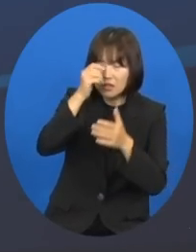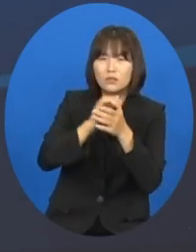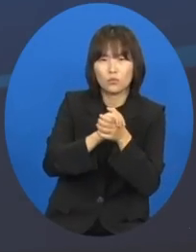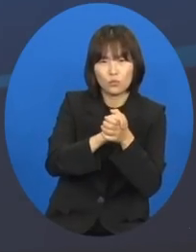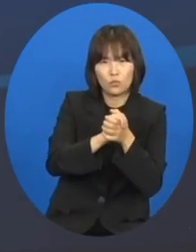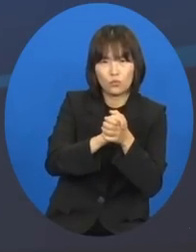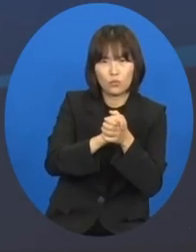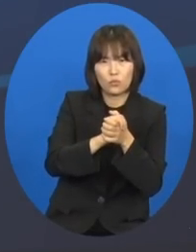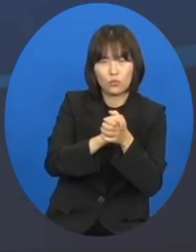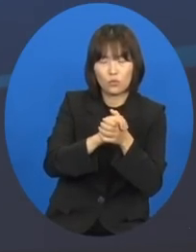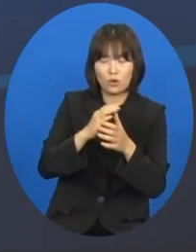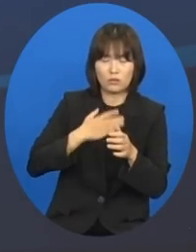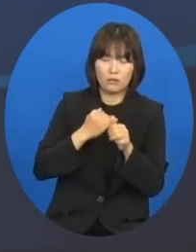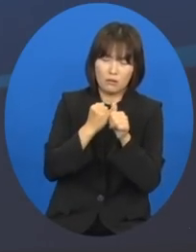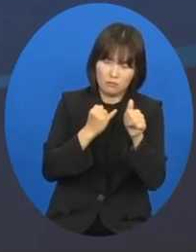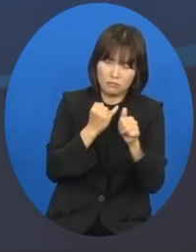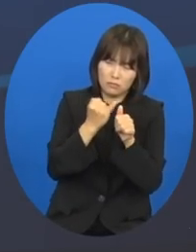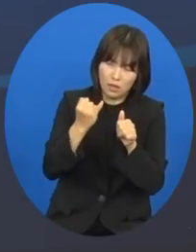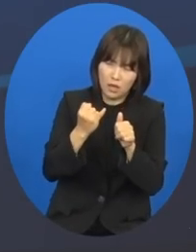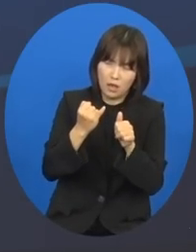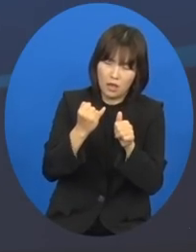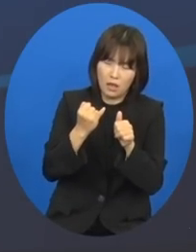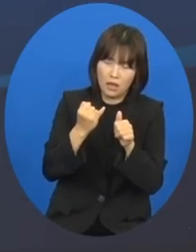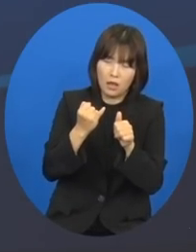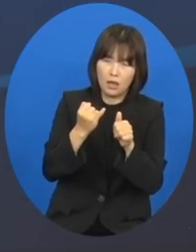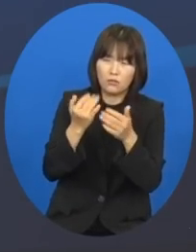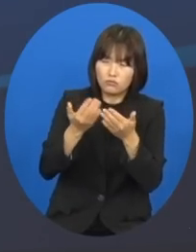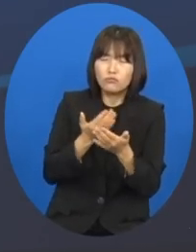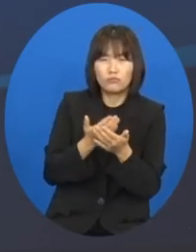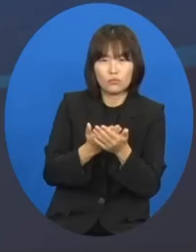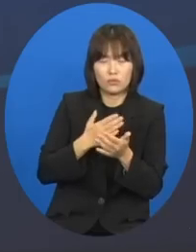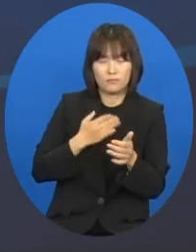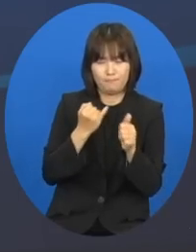저에게도 배우자를 주십시오 저도 결혼하고 싶습니다